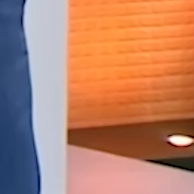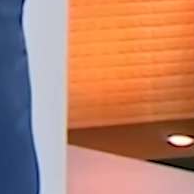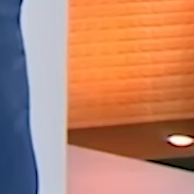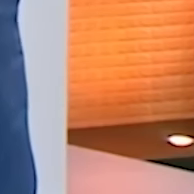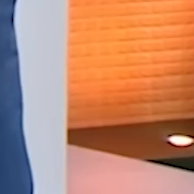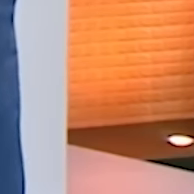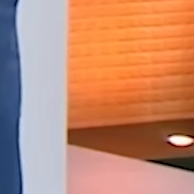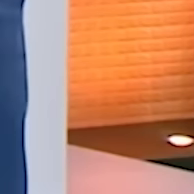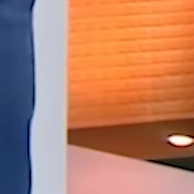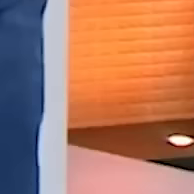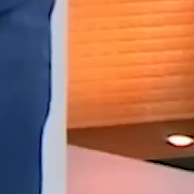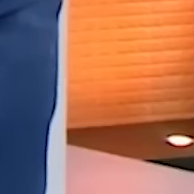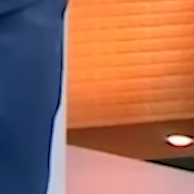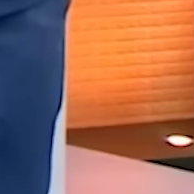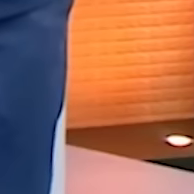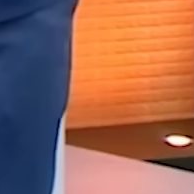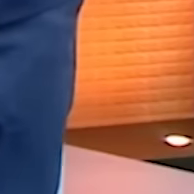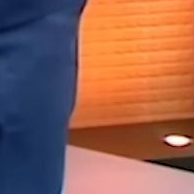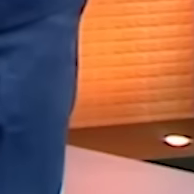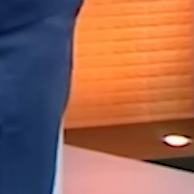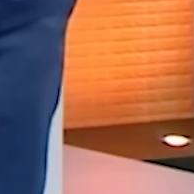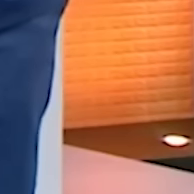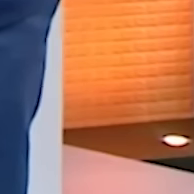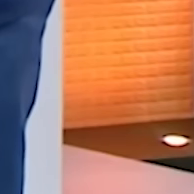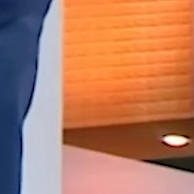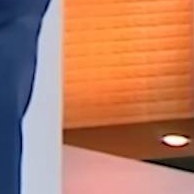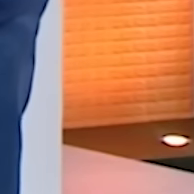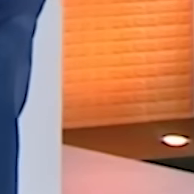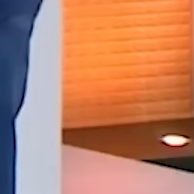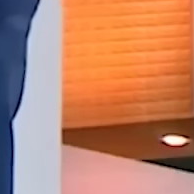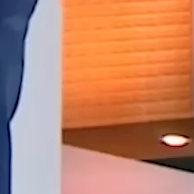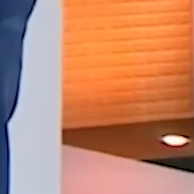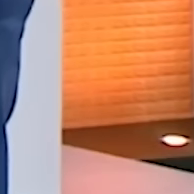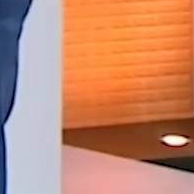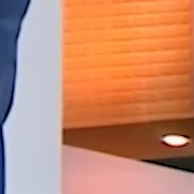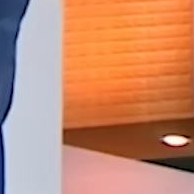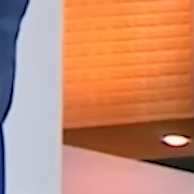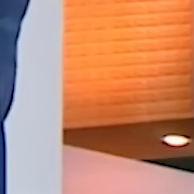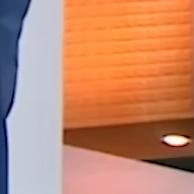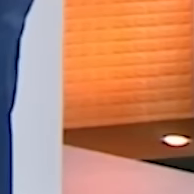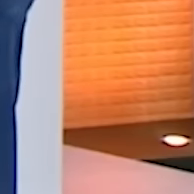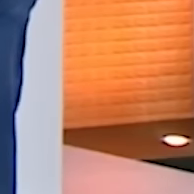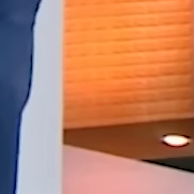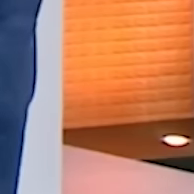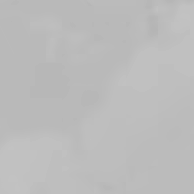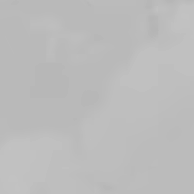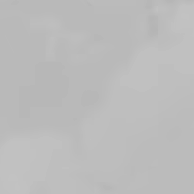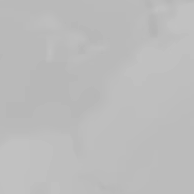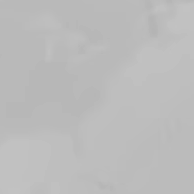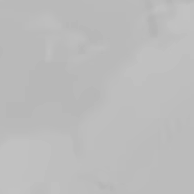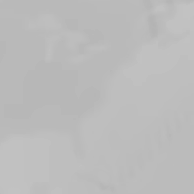GMA Pinoy TV at sa www.gmanews.tv.